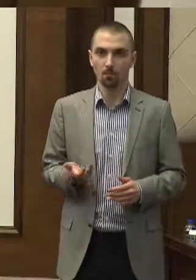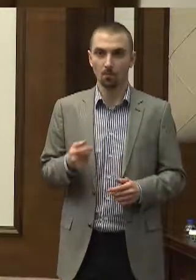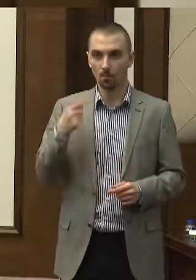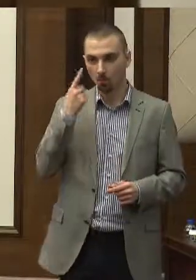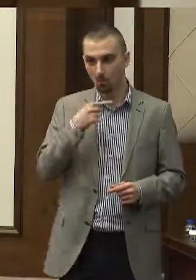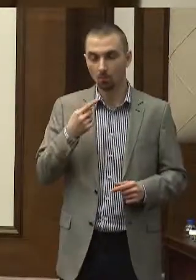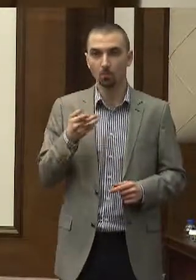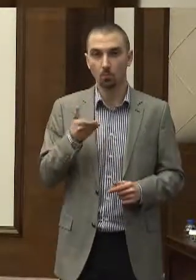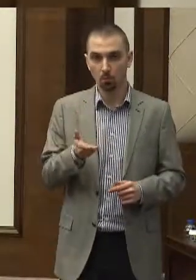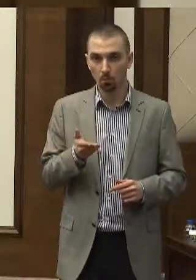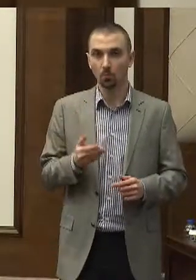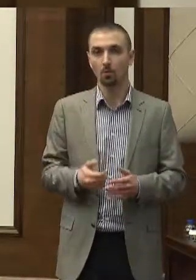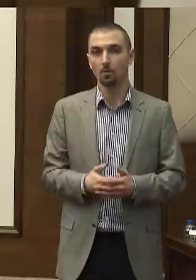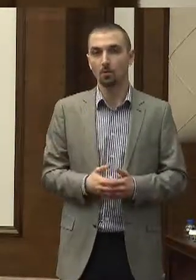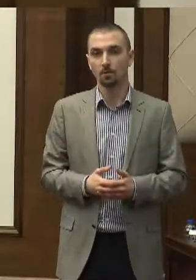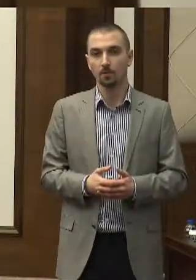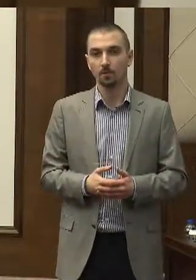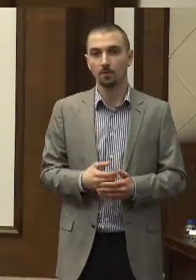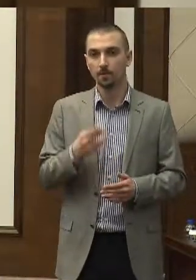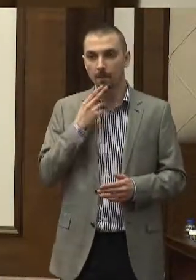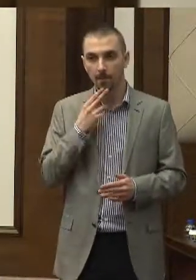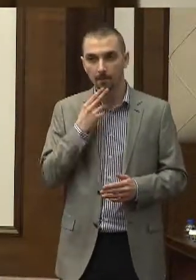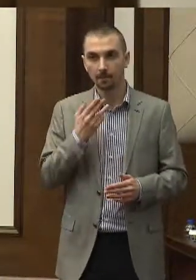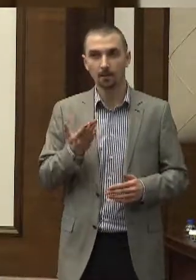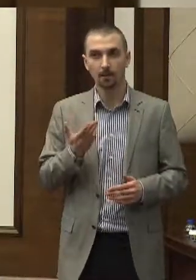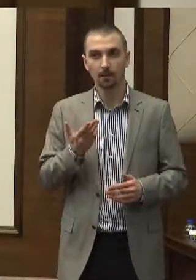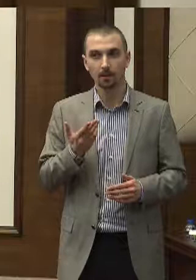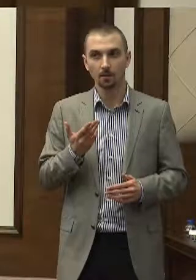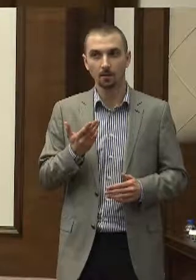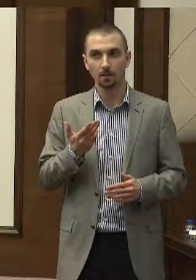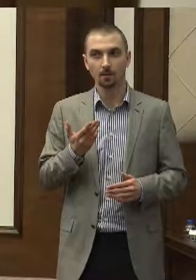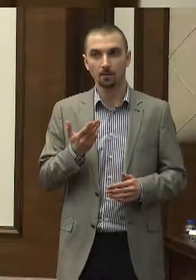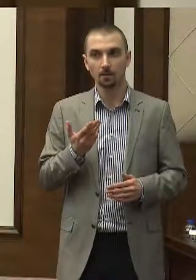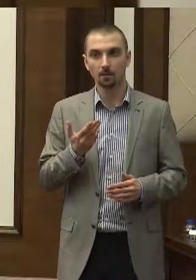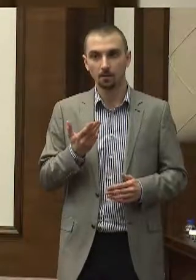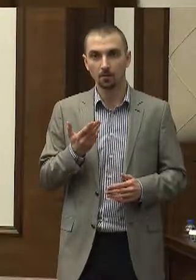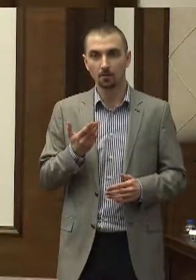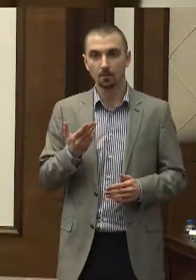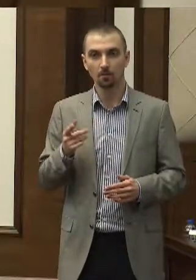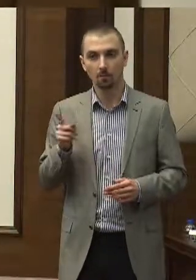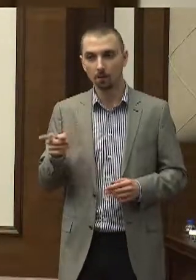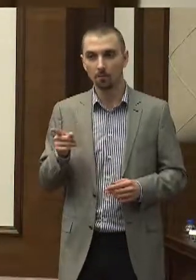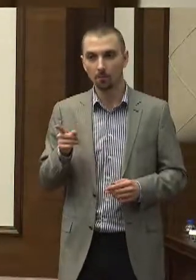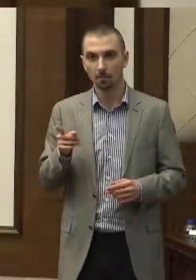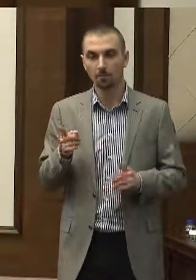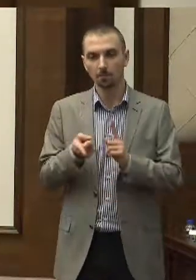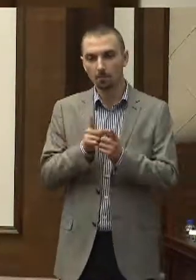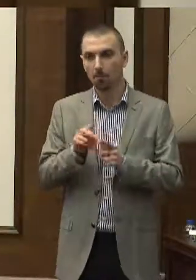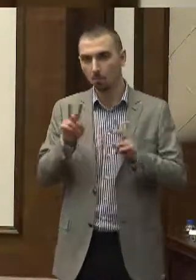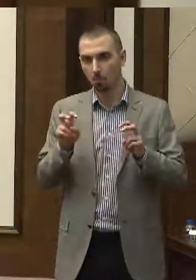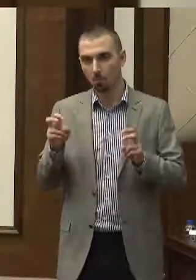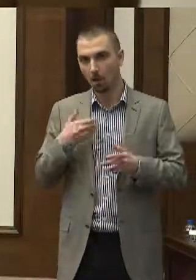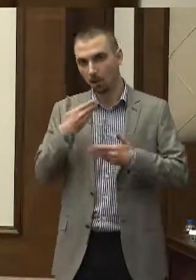siyasi anlayışla birlikte kadın temsilini etkileyen diğer nedenleri, sebepleri de